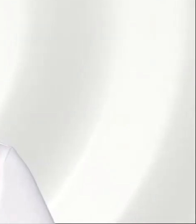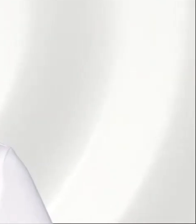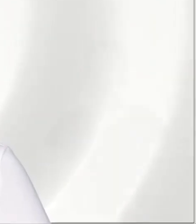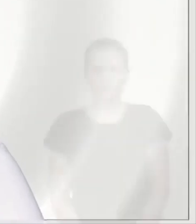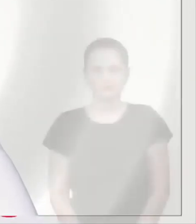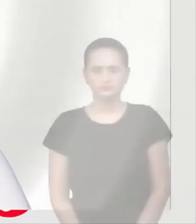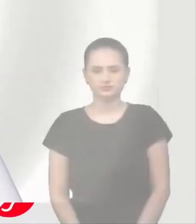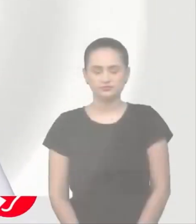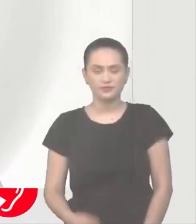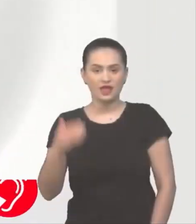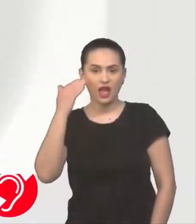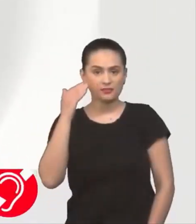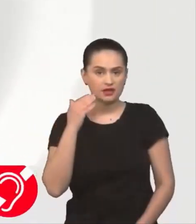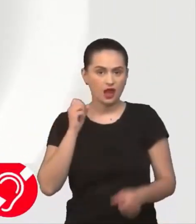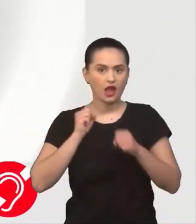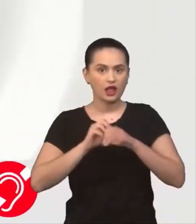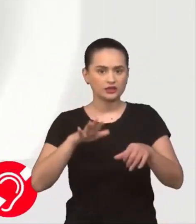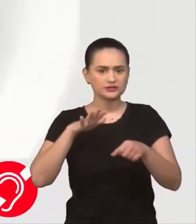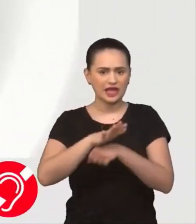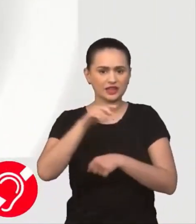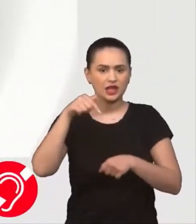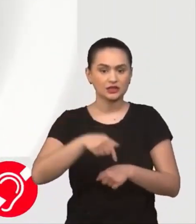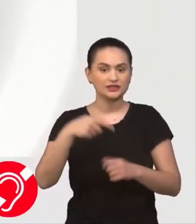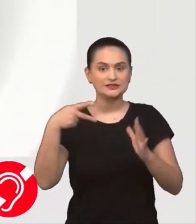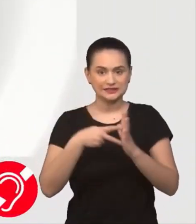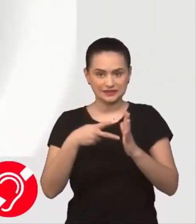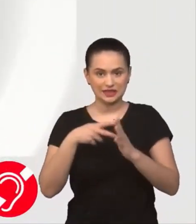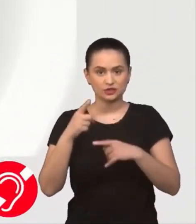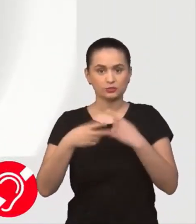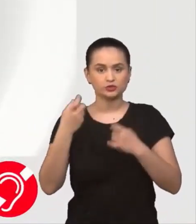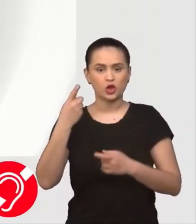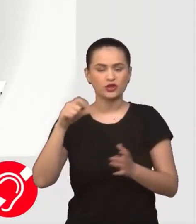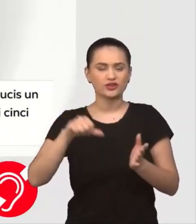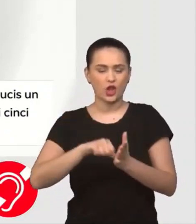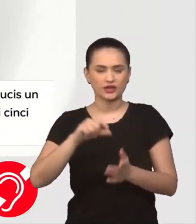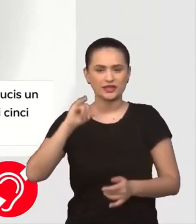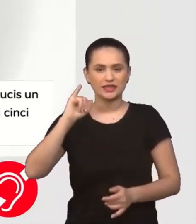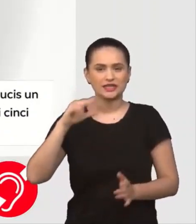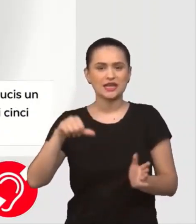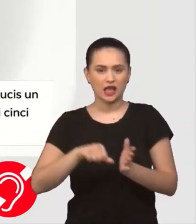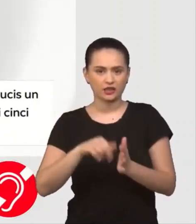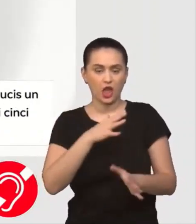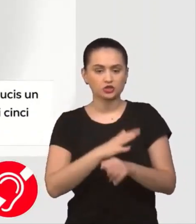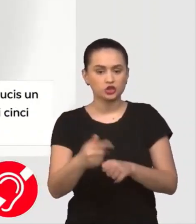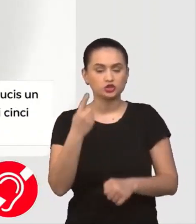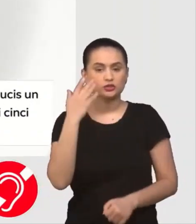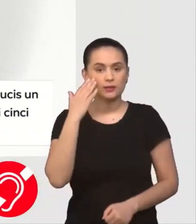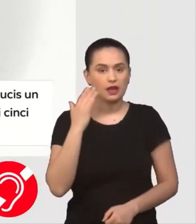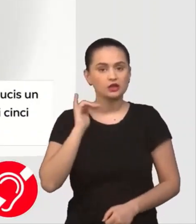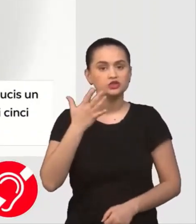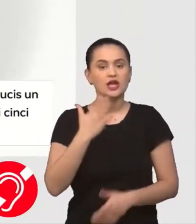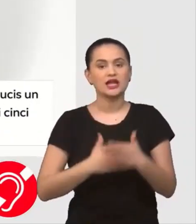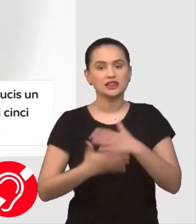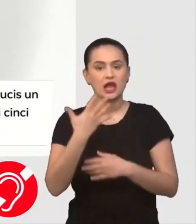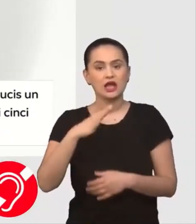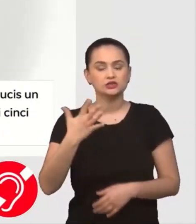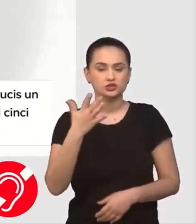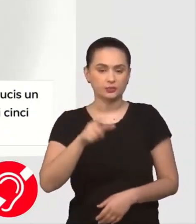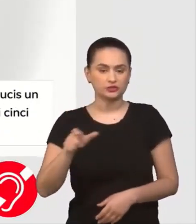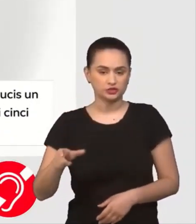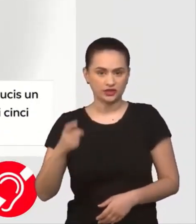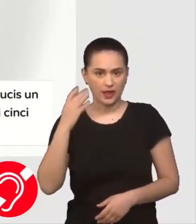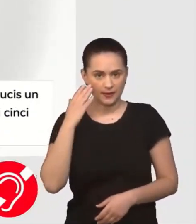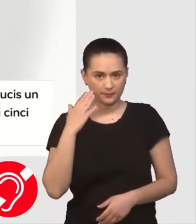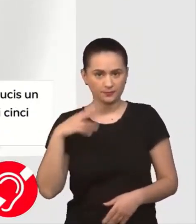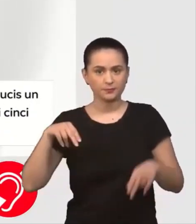Statele Unite ale Americii au lansat atacuri în Siria după ce o dronă iraniană a ucis un american și a rănit alți 5. Președintele